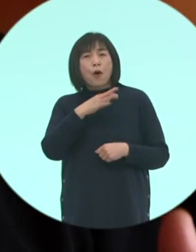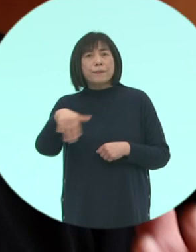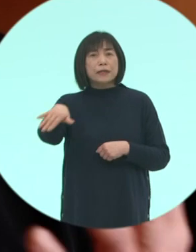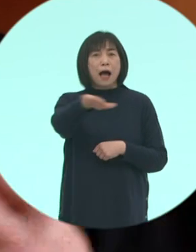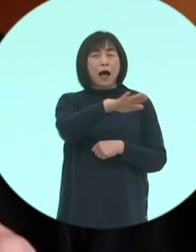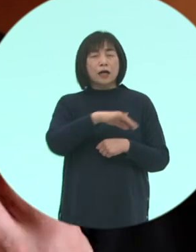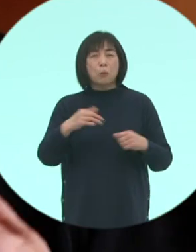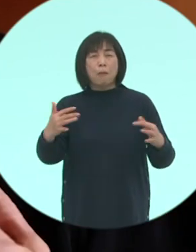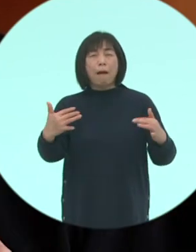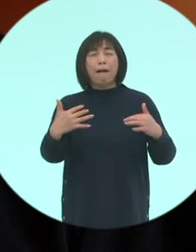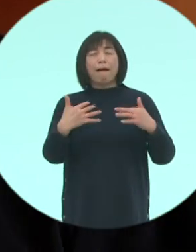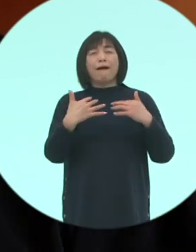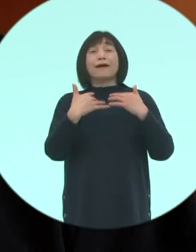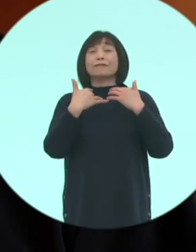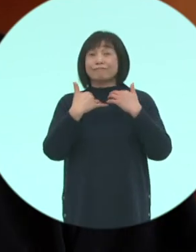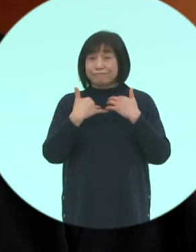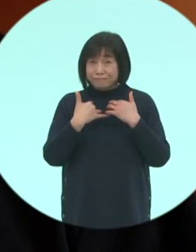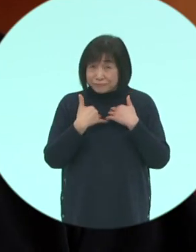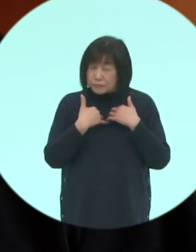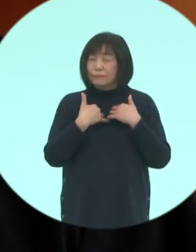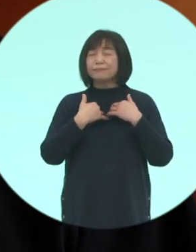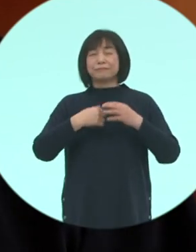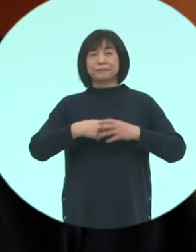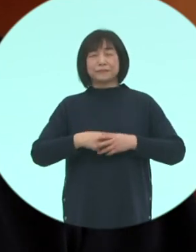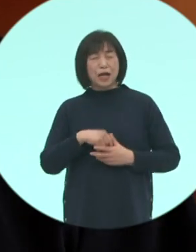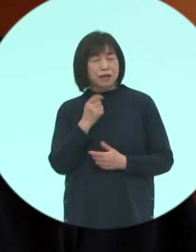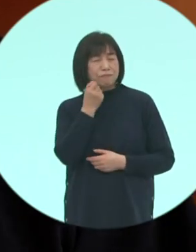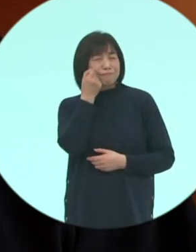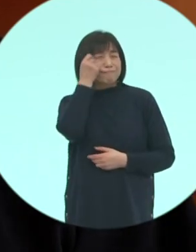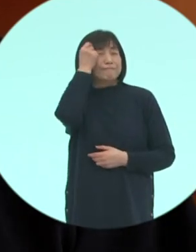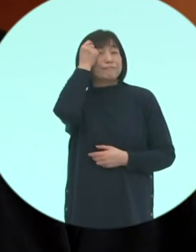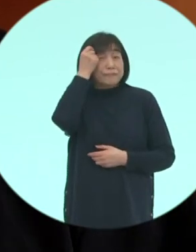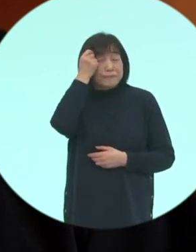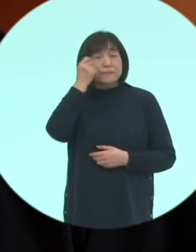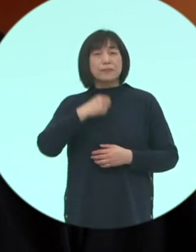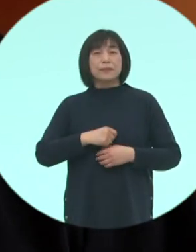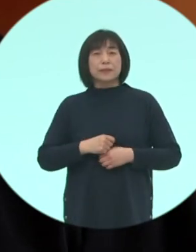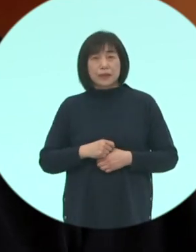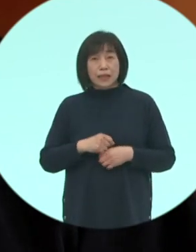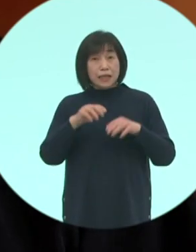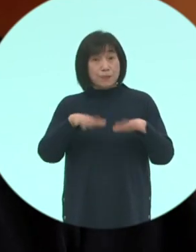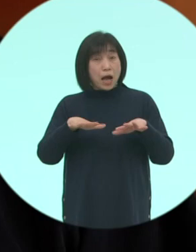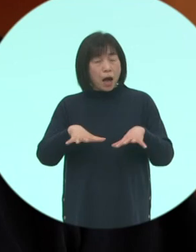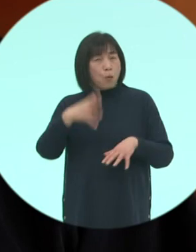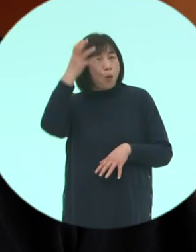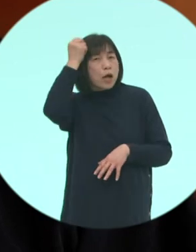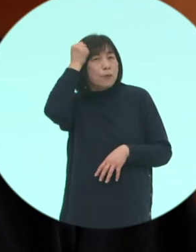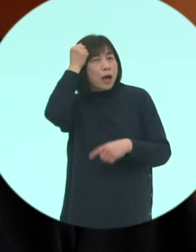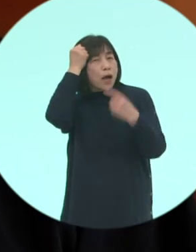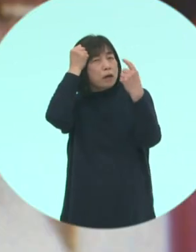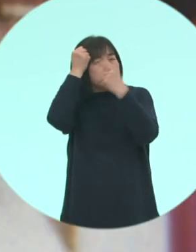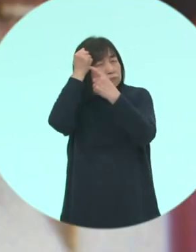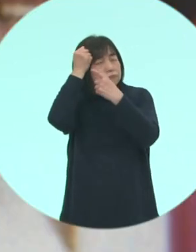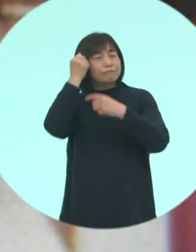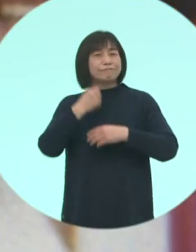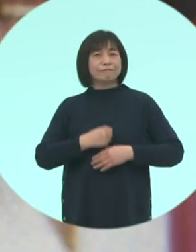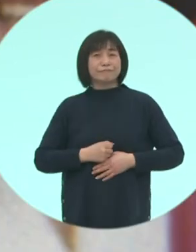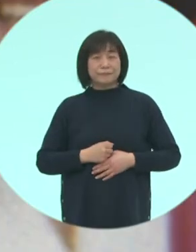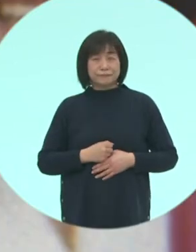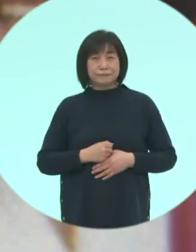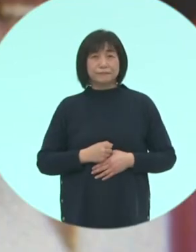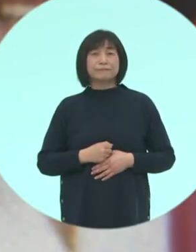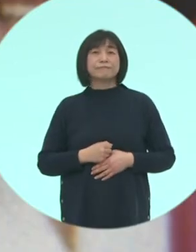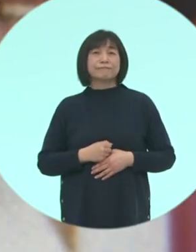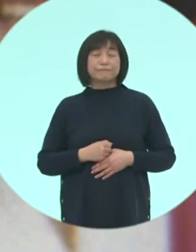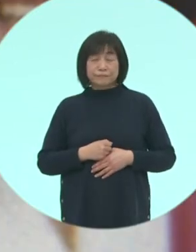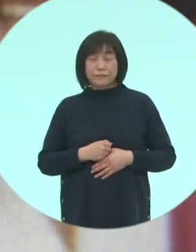にこう攻めてくるようなすっごい感動を覚えたんです。未だにまだ残ってます、強烈に。 まさ